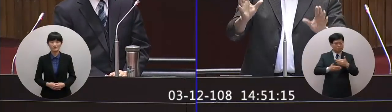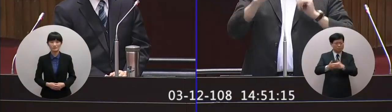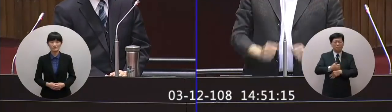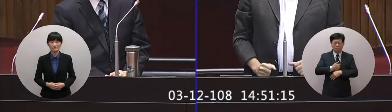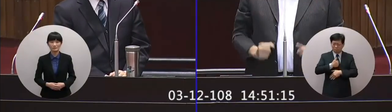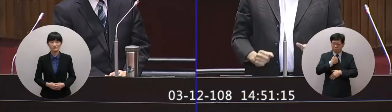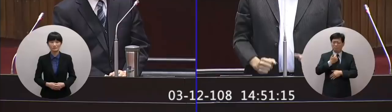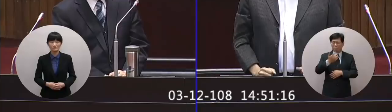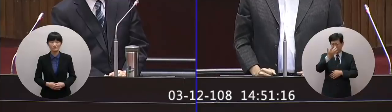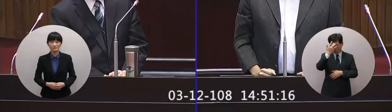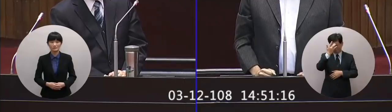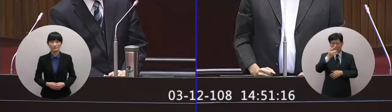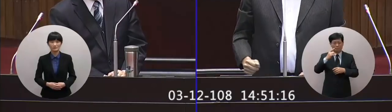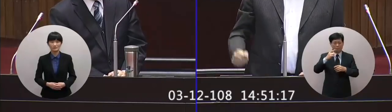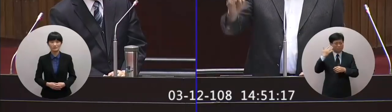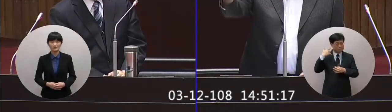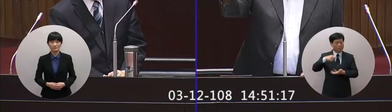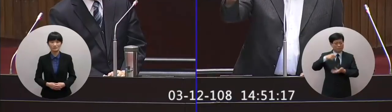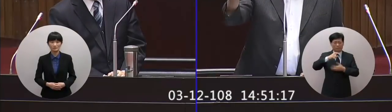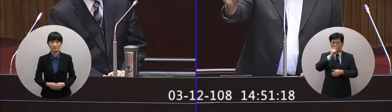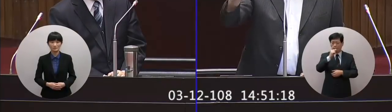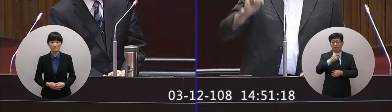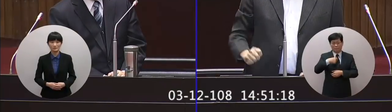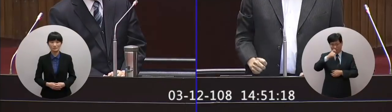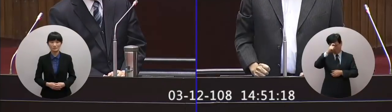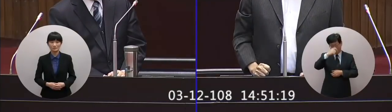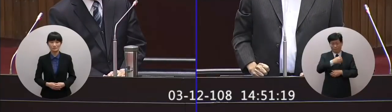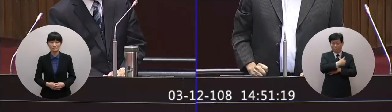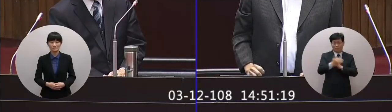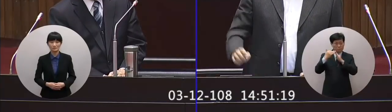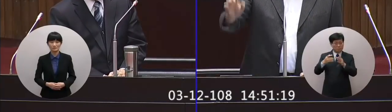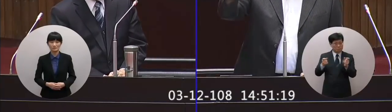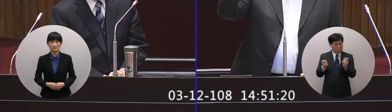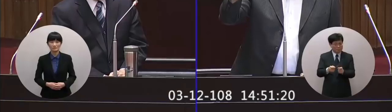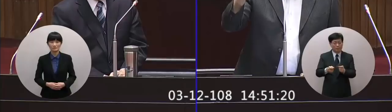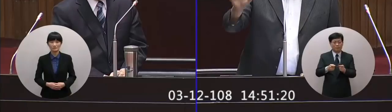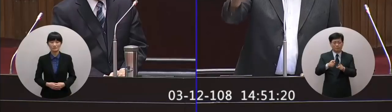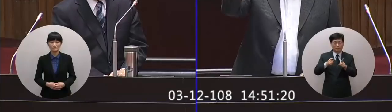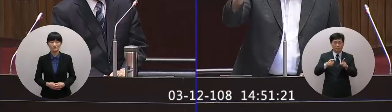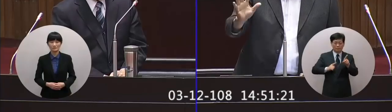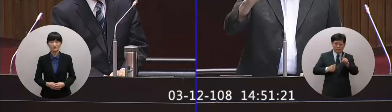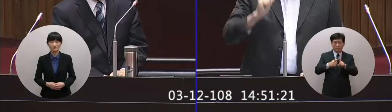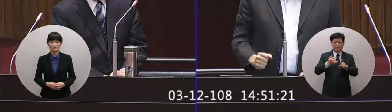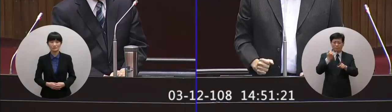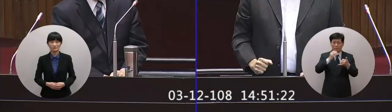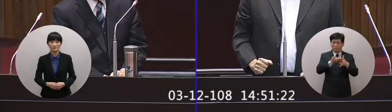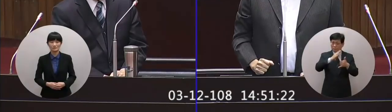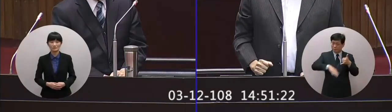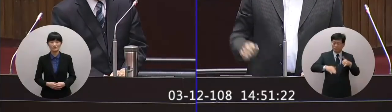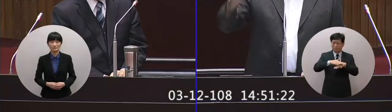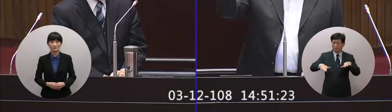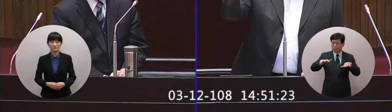真正足不方便，咱大大在讲的讲，我们希望缩短城乡差距， 也希望缩短南北的差